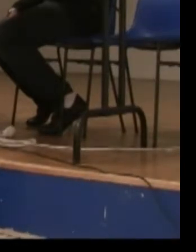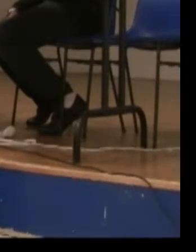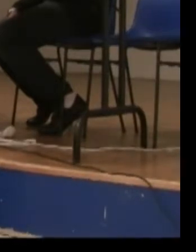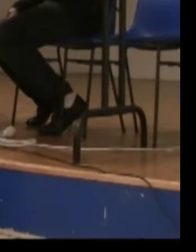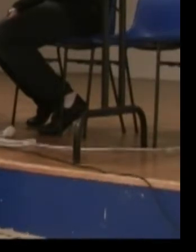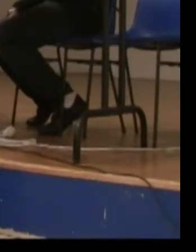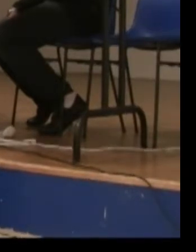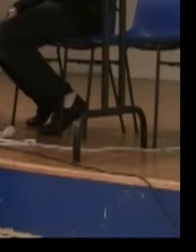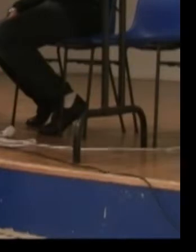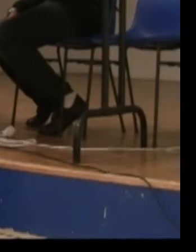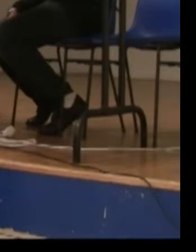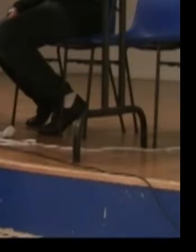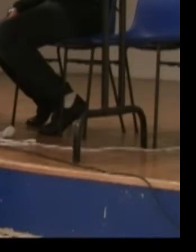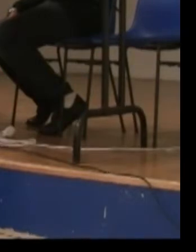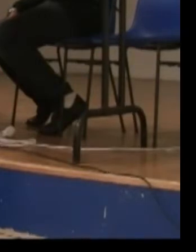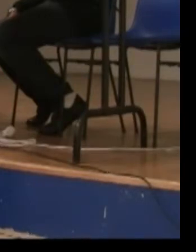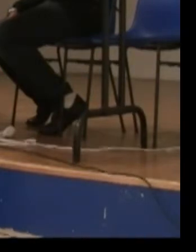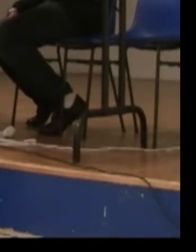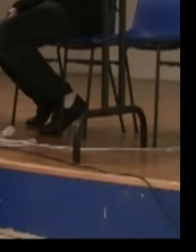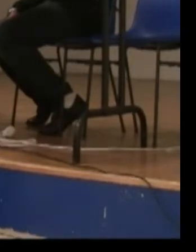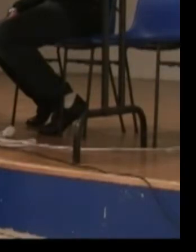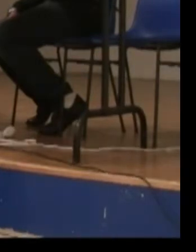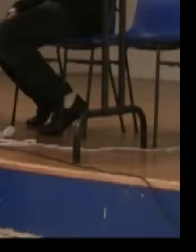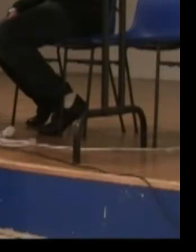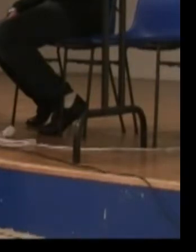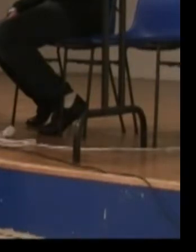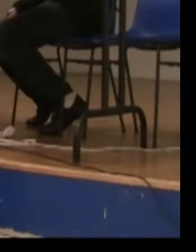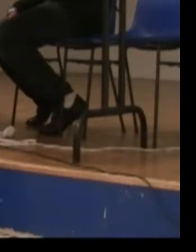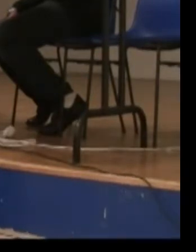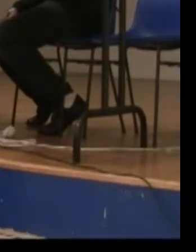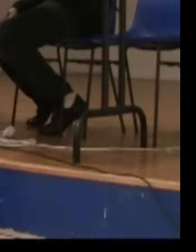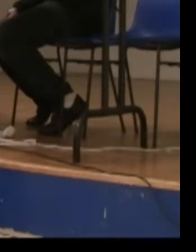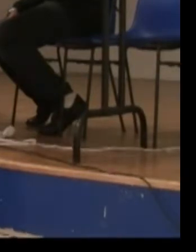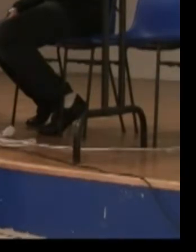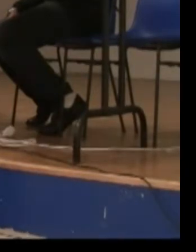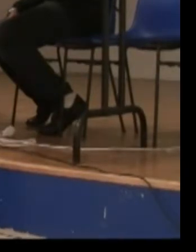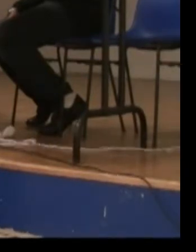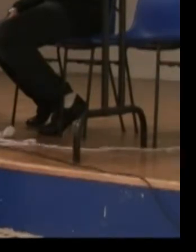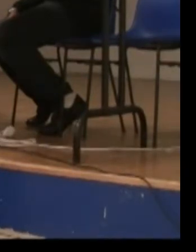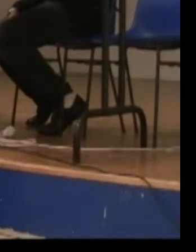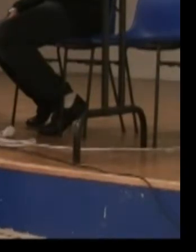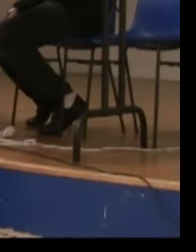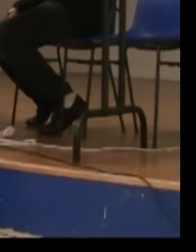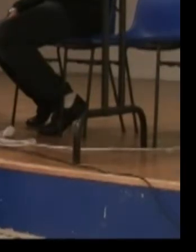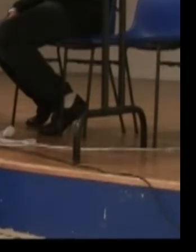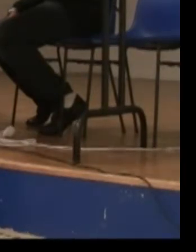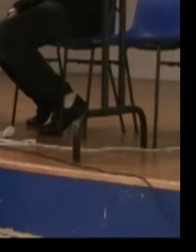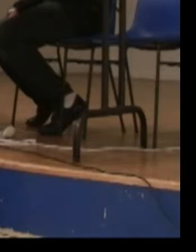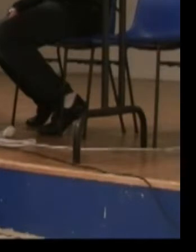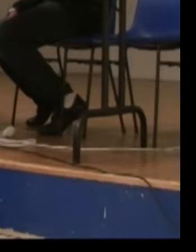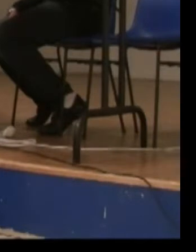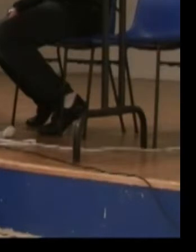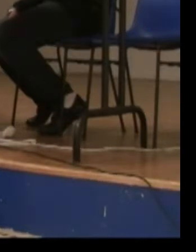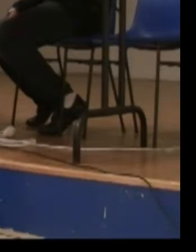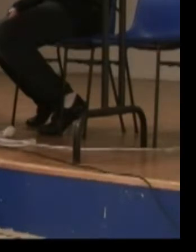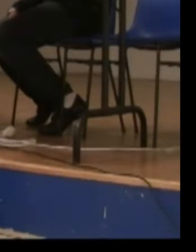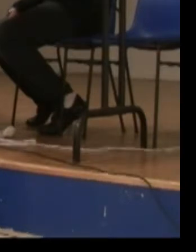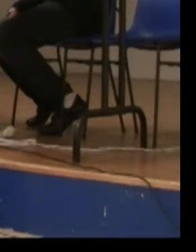l'éthique que le musulman doit avoir. Qu'est-ce que je veux dire par là? C'est, eh bien, on nous pousse à avoir toujours plus,